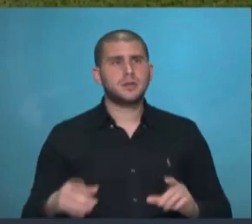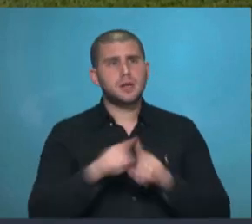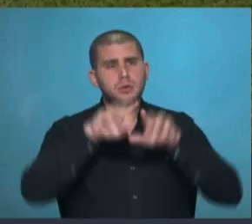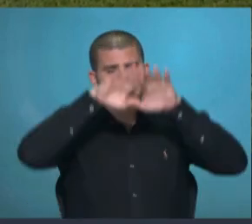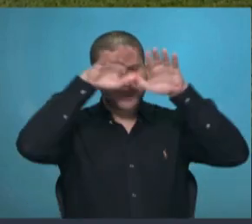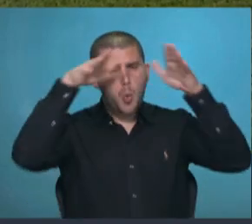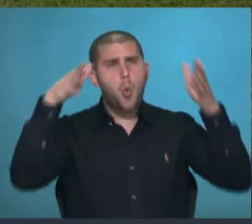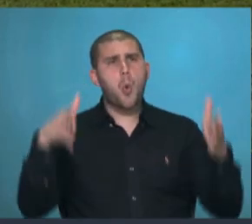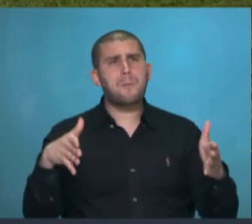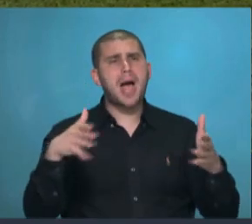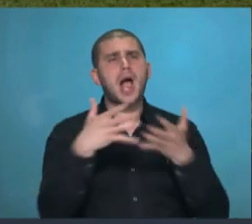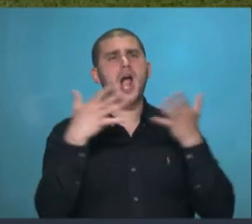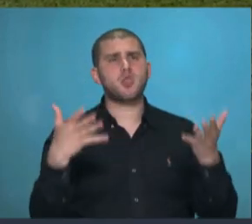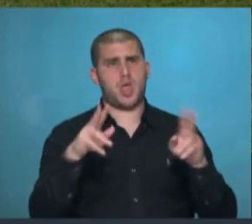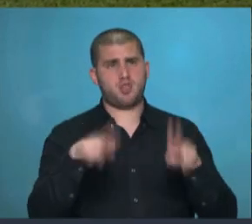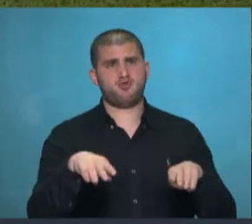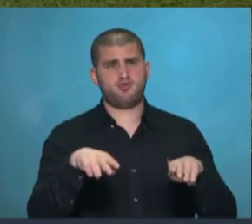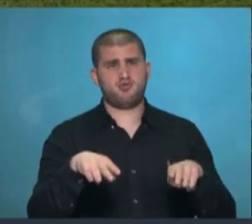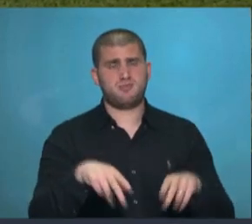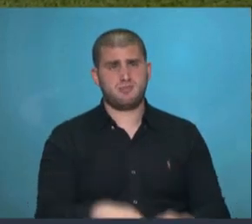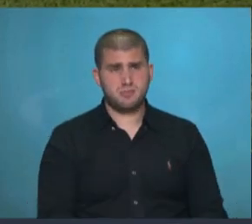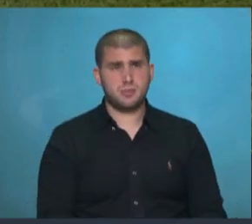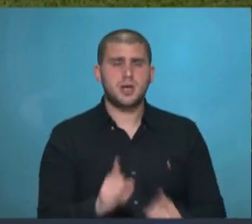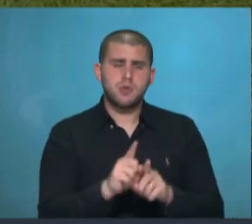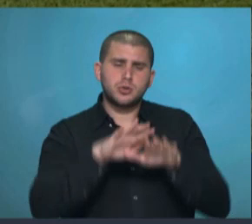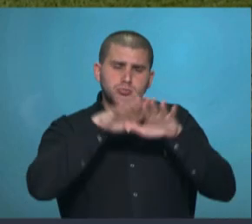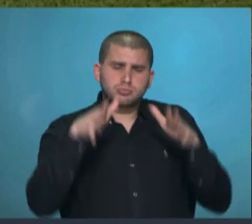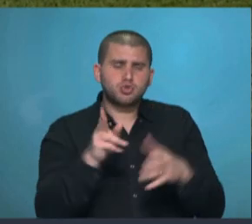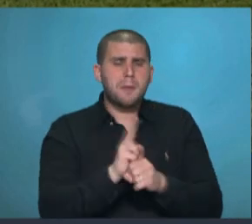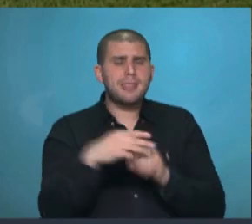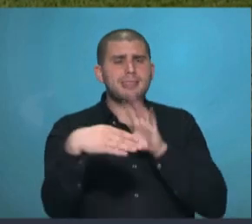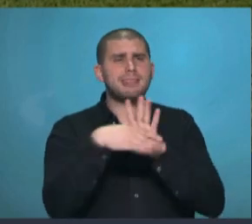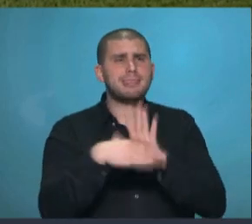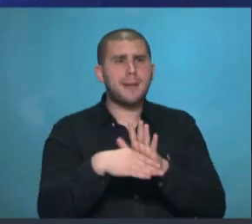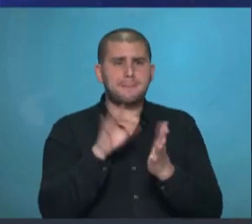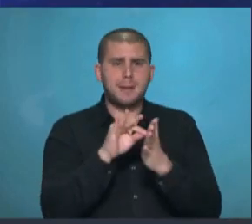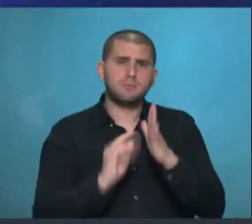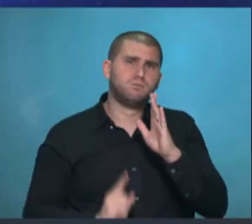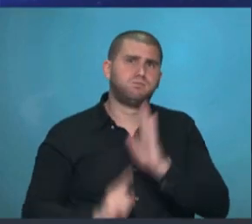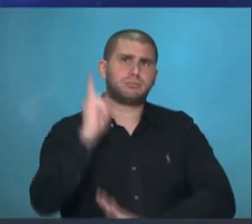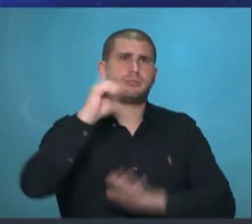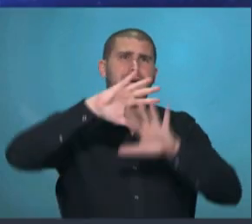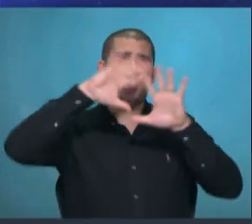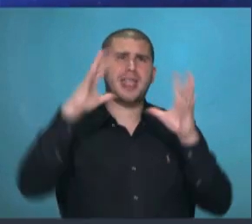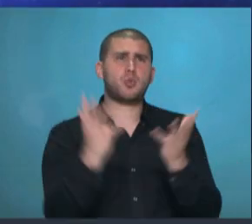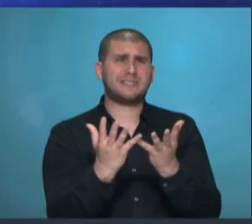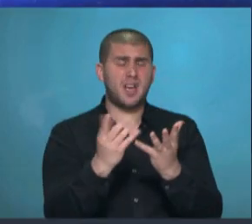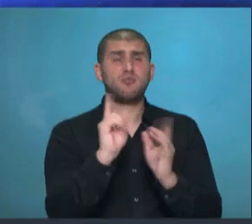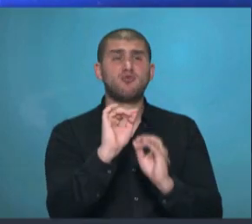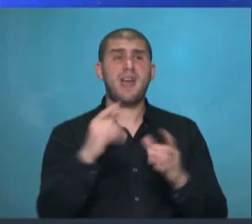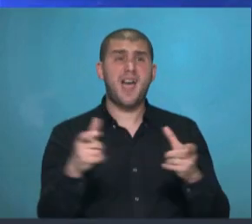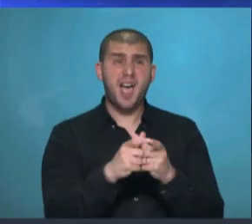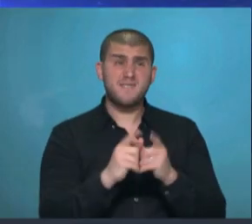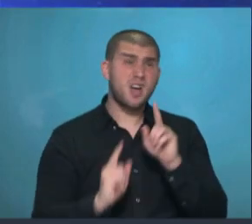בחופה גדולה, שבעצם שומרת על התנאים שלה ביציאה מהאטמוספירה. עבור החברה המשגרת זו משימת